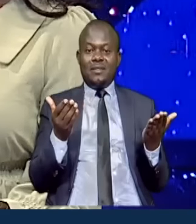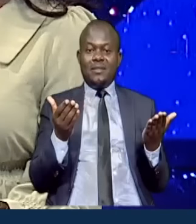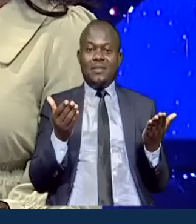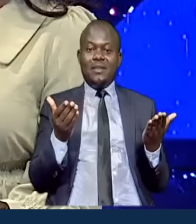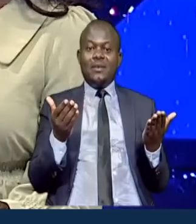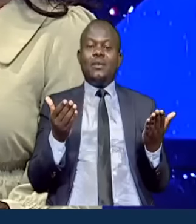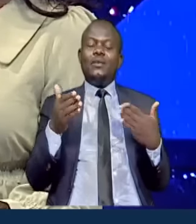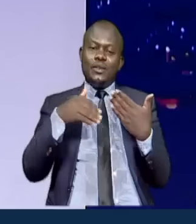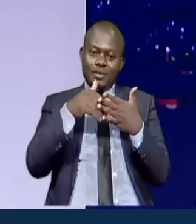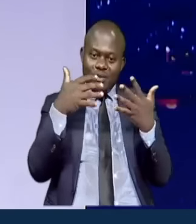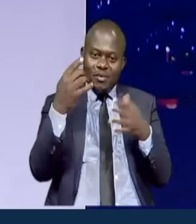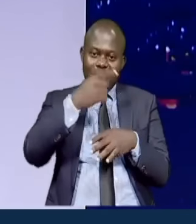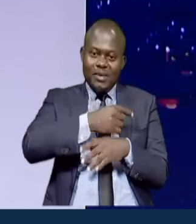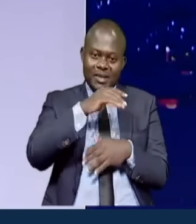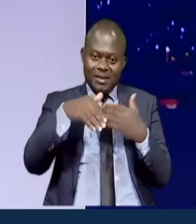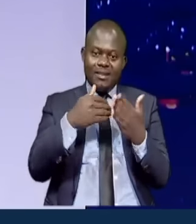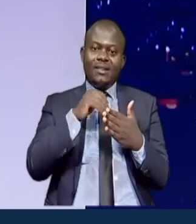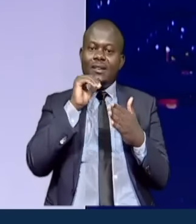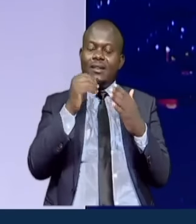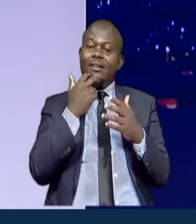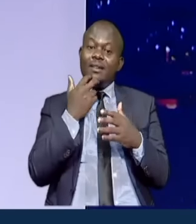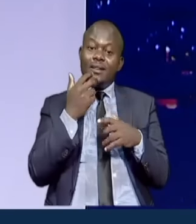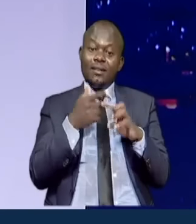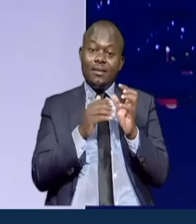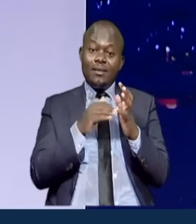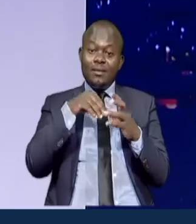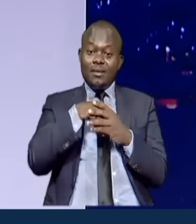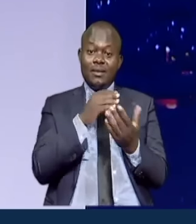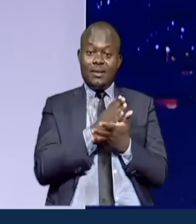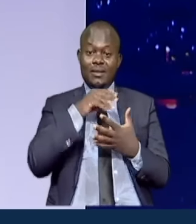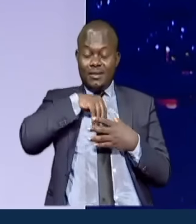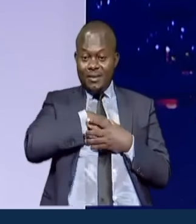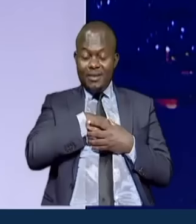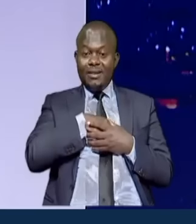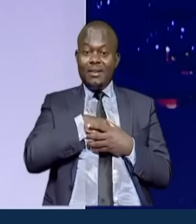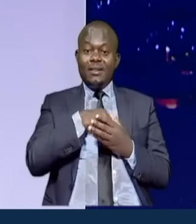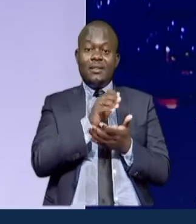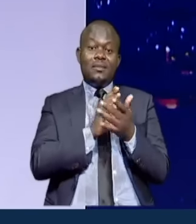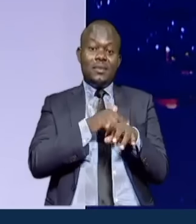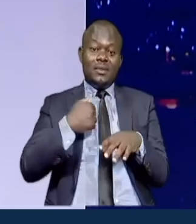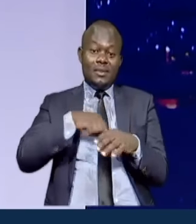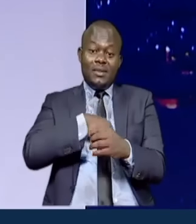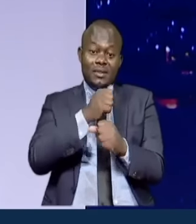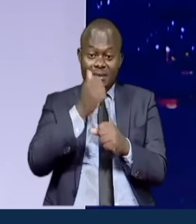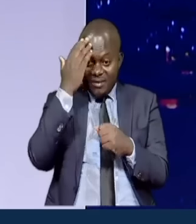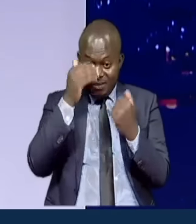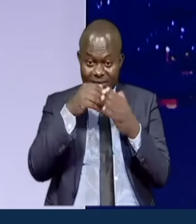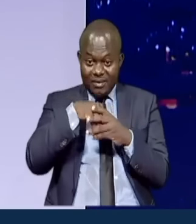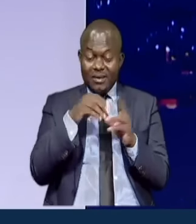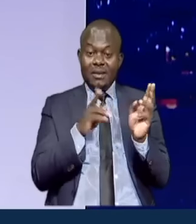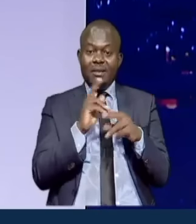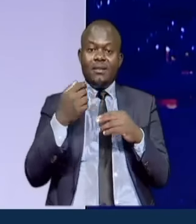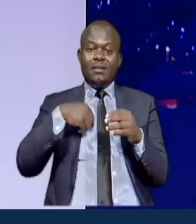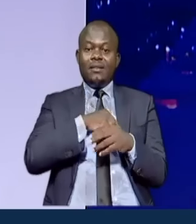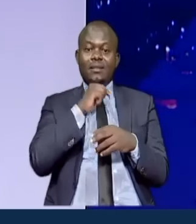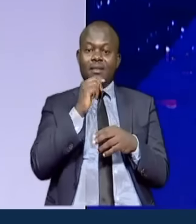ushobora no kuma n'umunsi wose nkazana hano nkabasetsa ariko mbabaye so rimwe na rimwe nkabikora ko yakarakaza ariko mu busanzwe ntago